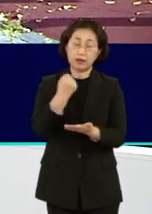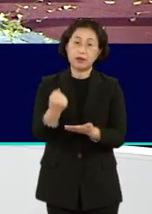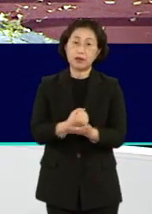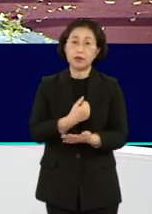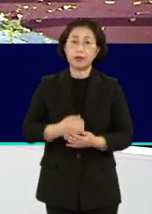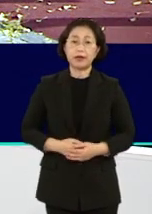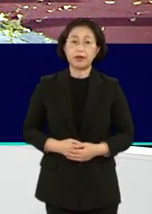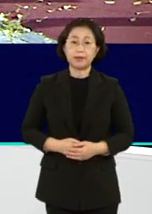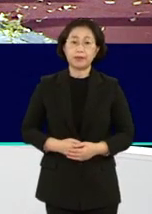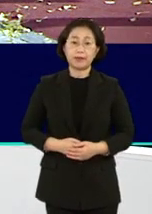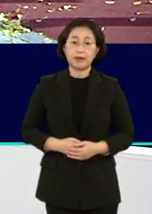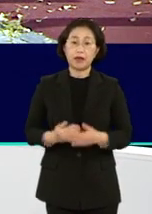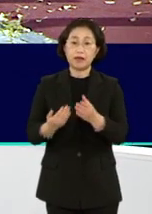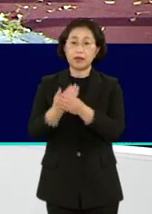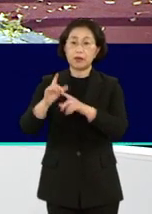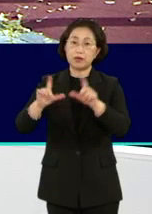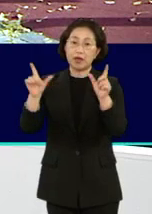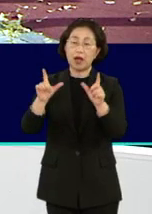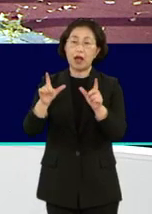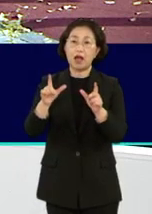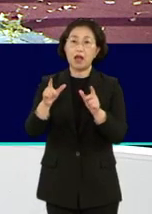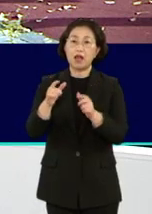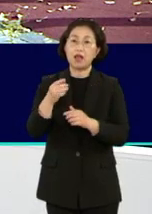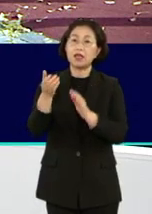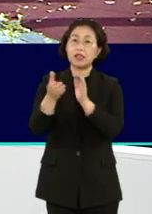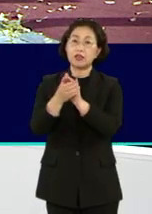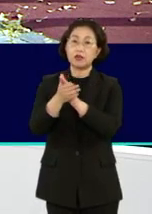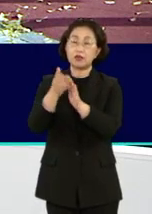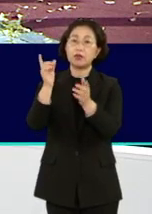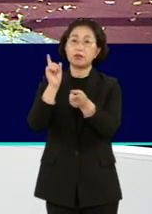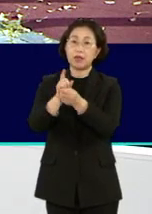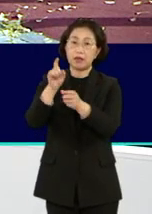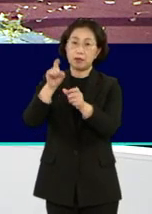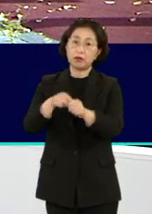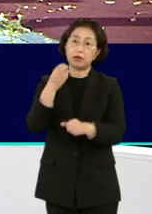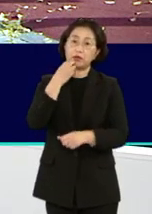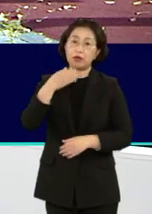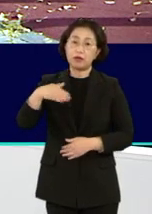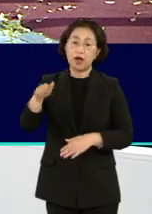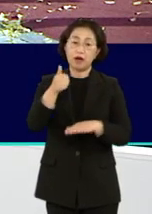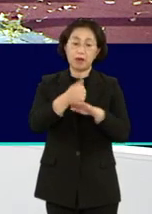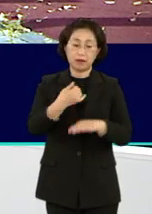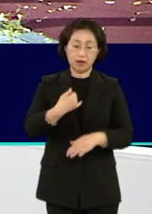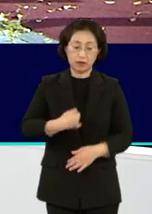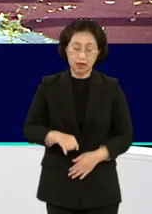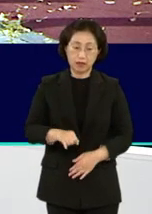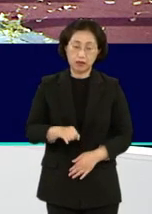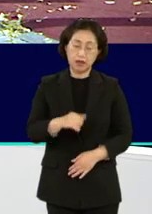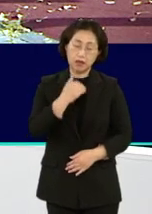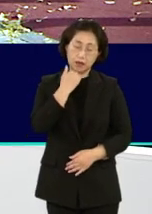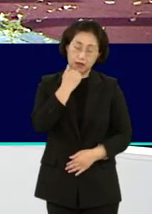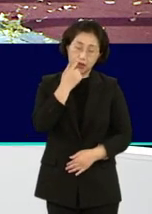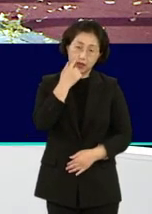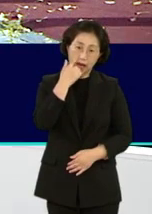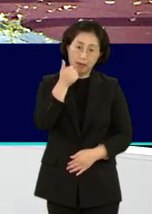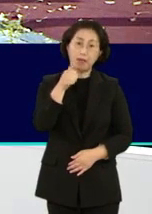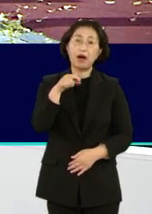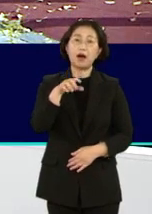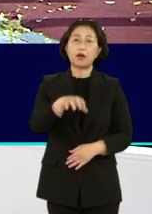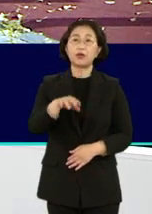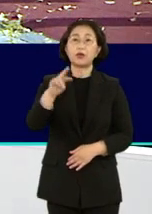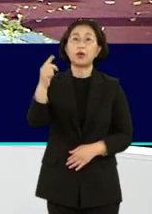있습니다. 사고 당일 서울로 친구를 만나러 간 막내딸은 결국 애타게 기다렸던 아버지 곁으로 돌아오지 못했습니다.